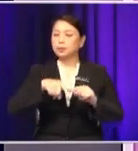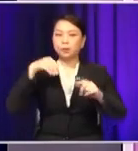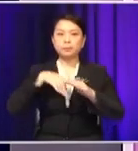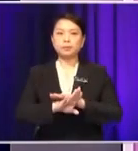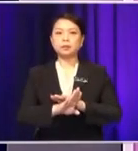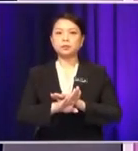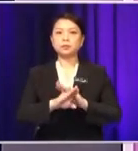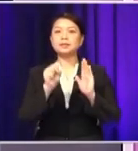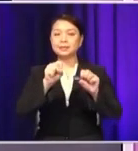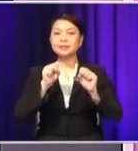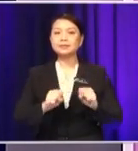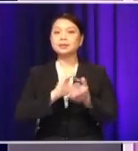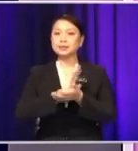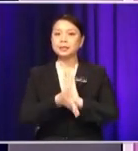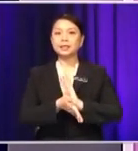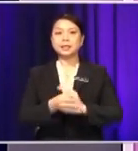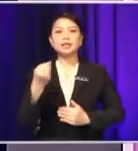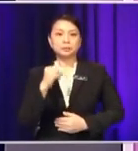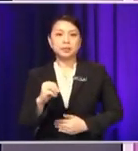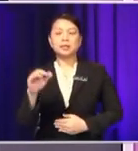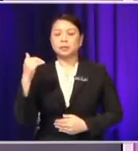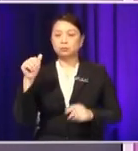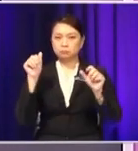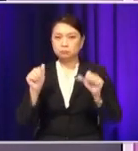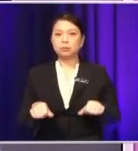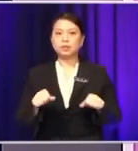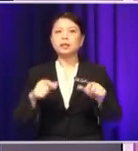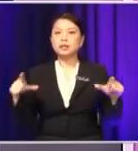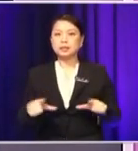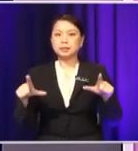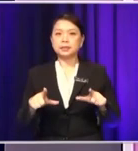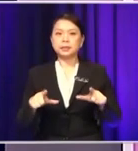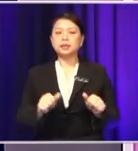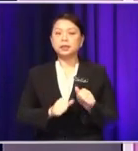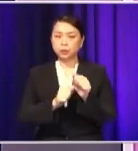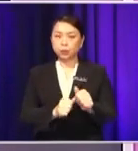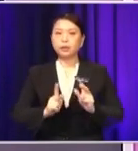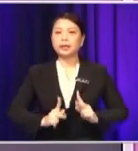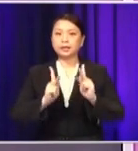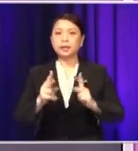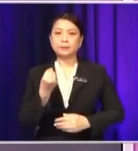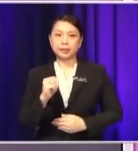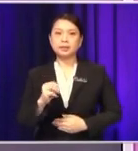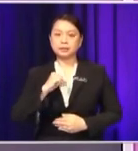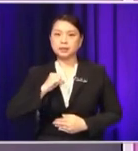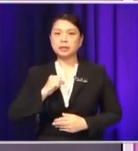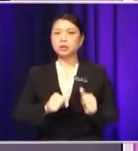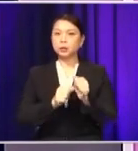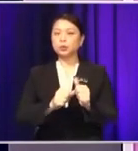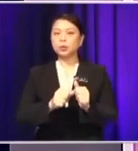diberikan kelonggaran, diberikan ruang untuk mereka melaksanakan sendiri kaedah untuk pelaporan bagi sekolah mereka.